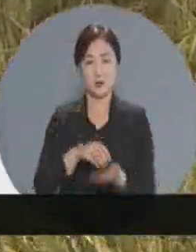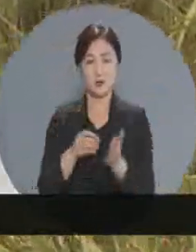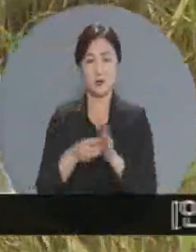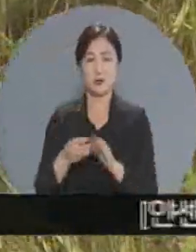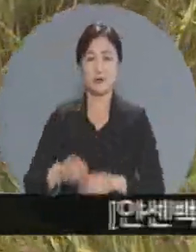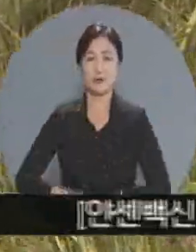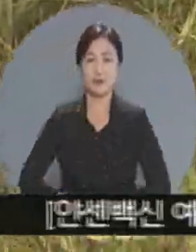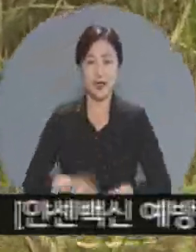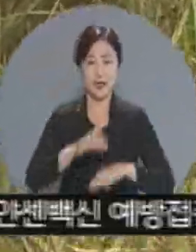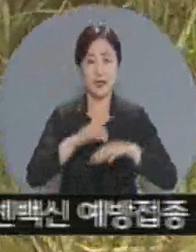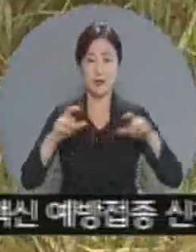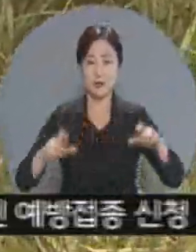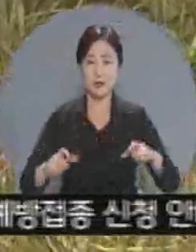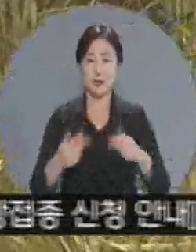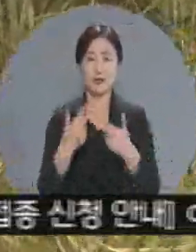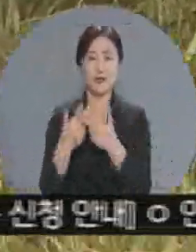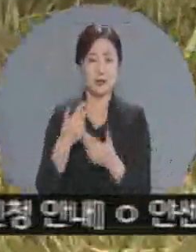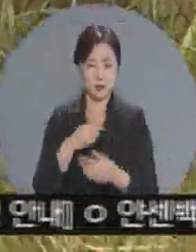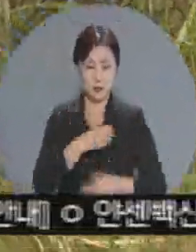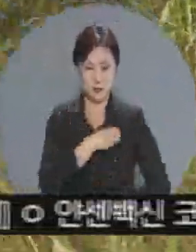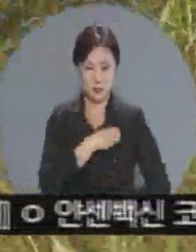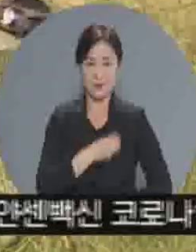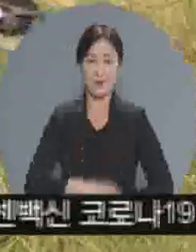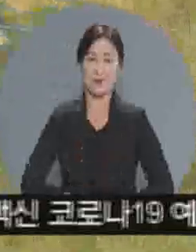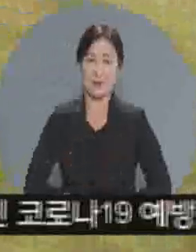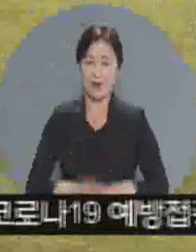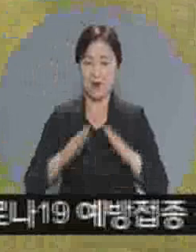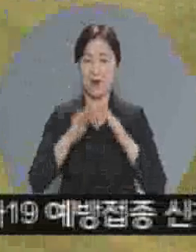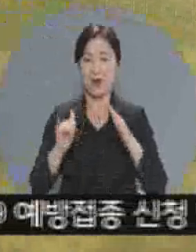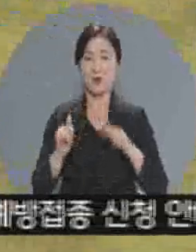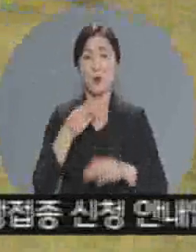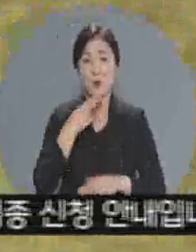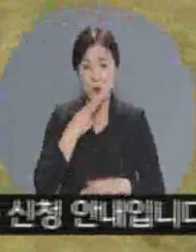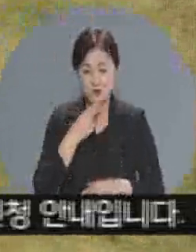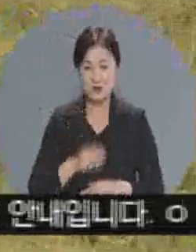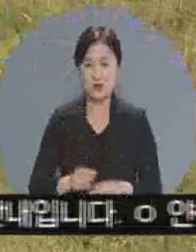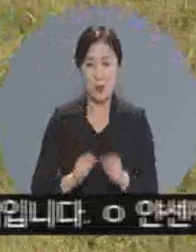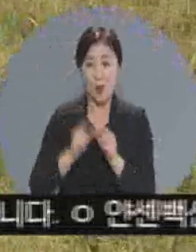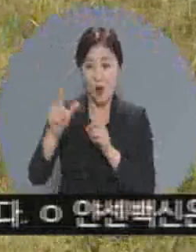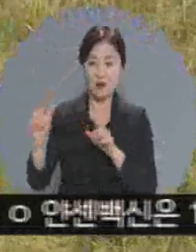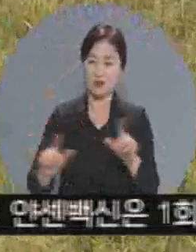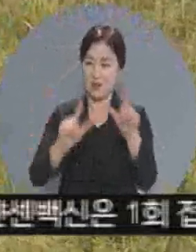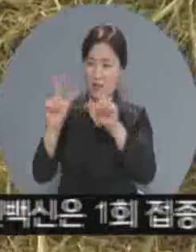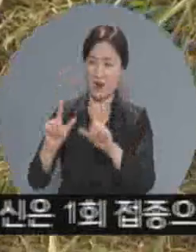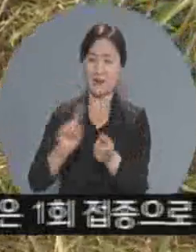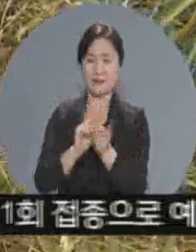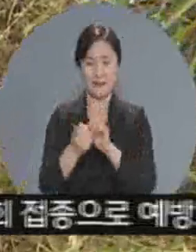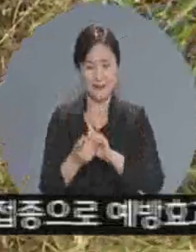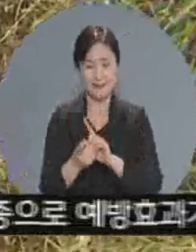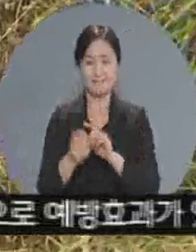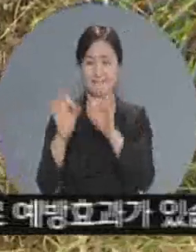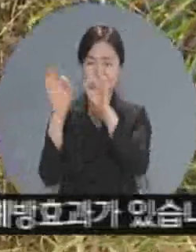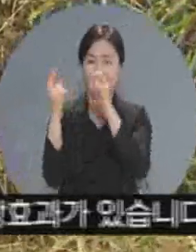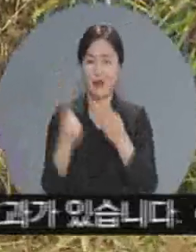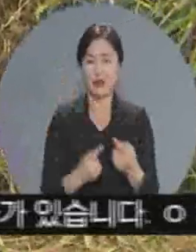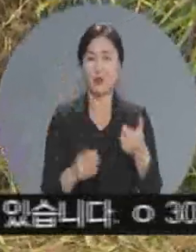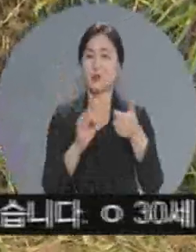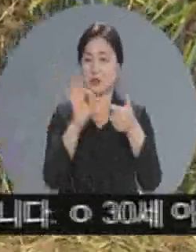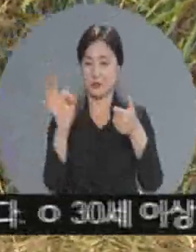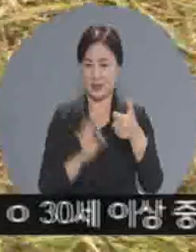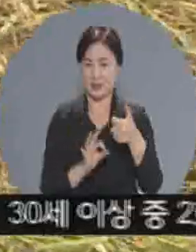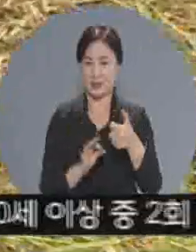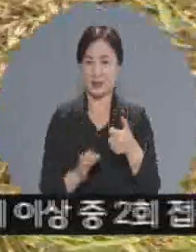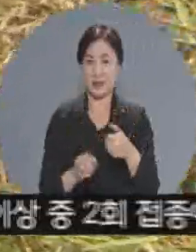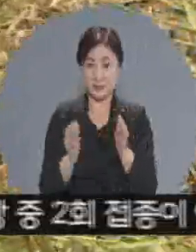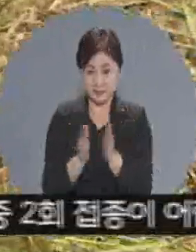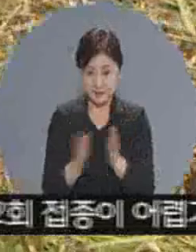특히 해나 후 탄생 조합은 가족이 없는 수양 인들에게 벌초 돼 잉 가격을 50% 가량 확인 해 주면서